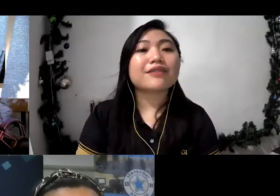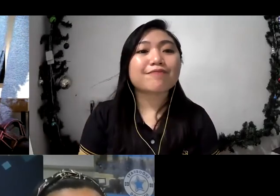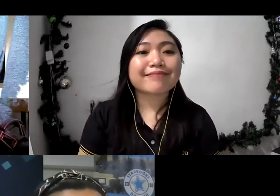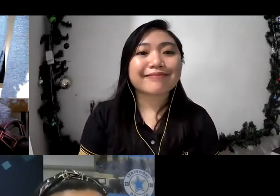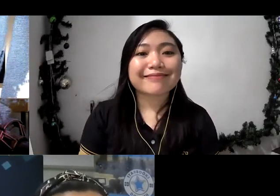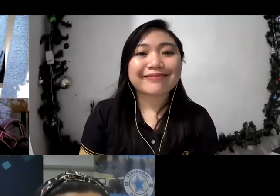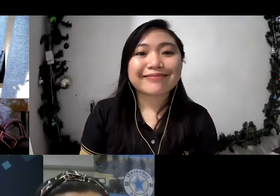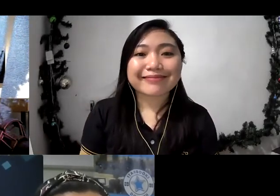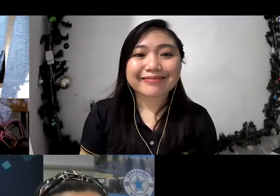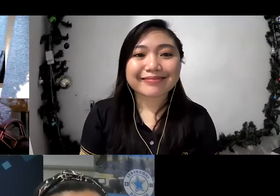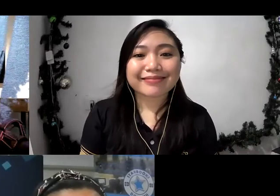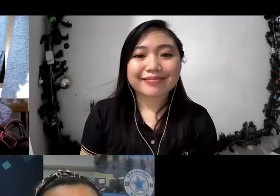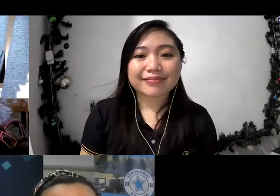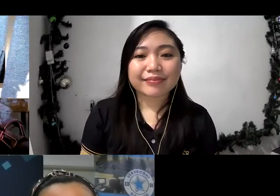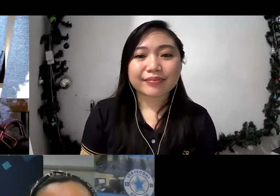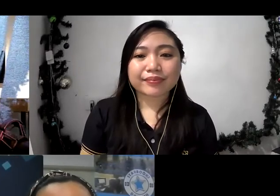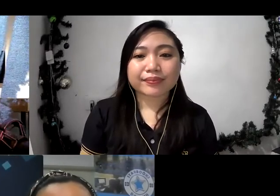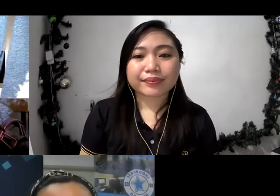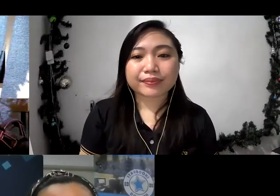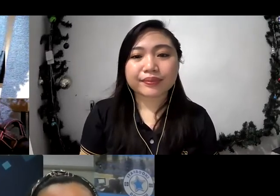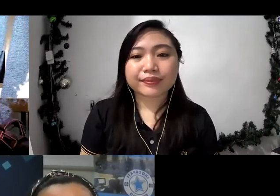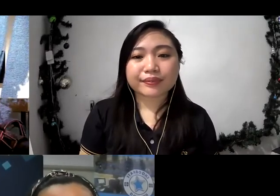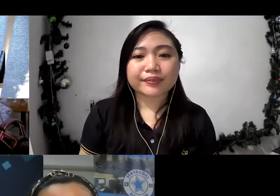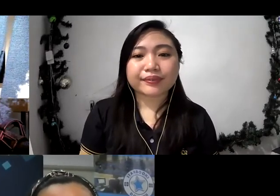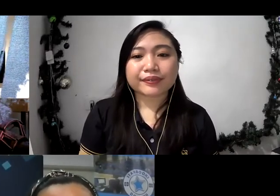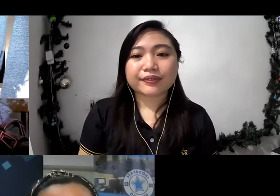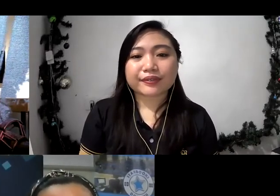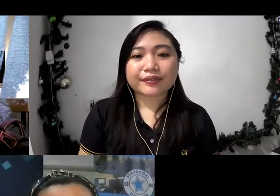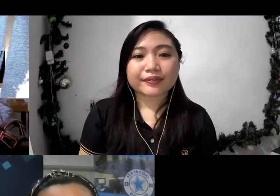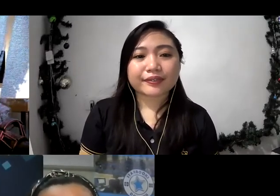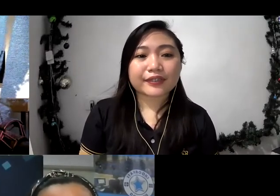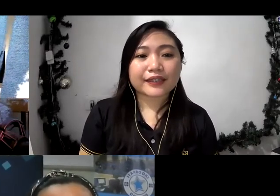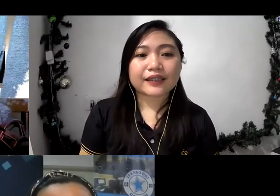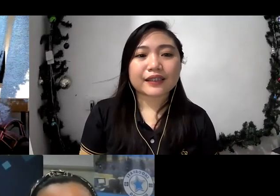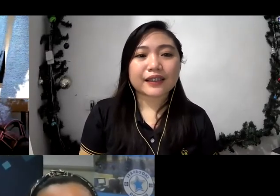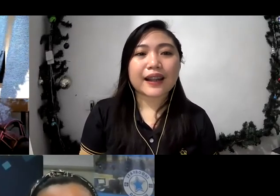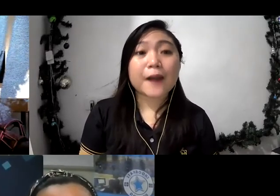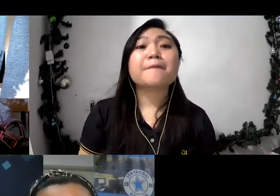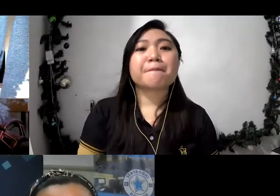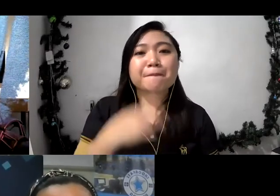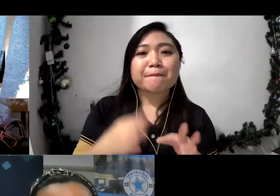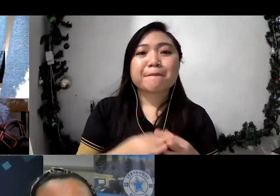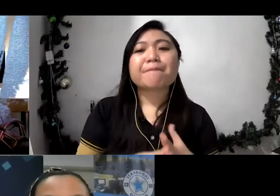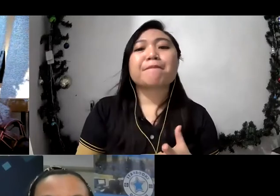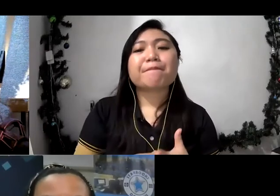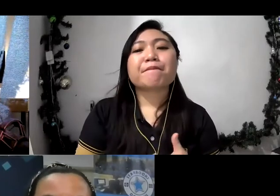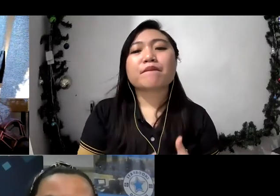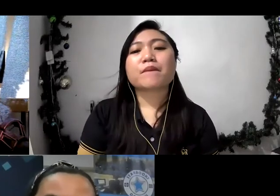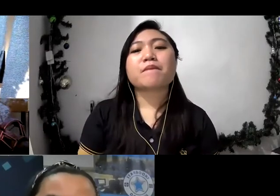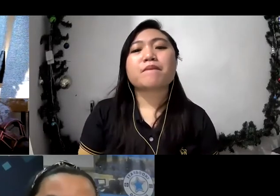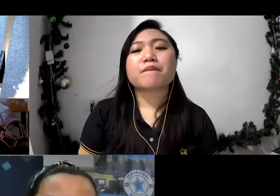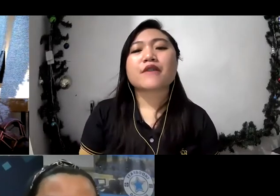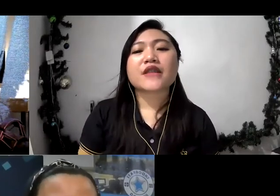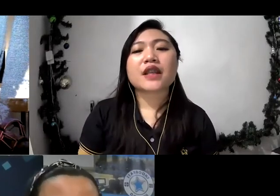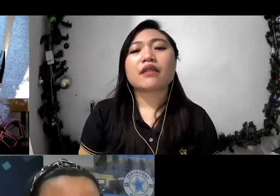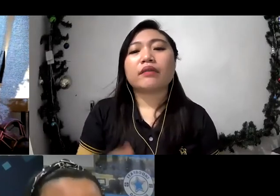ako mga material, ipapadala ko po kay Lynn para po ipadala po sa inyo. Okay, thank